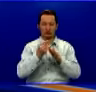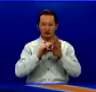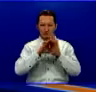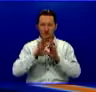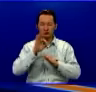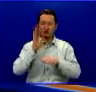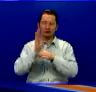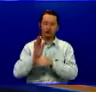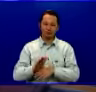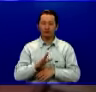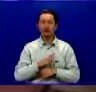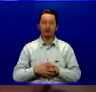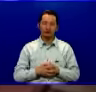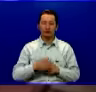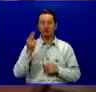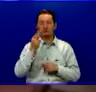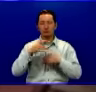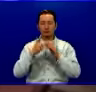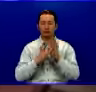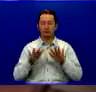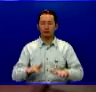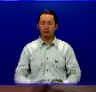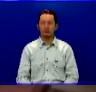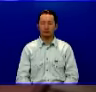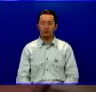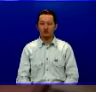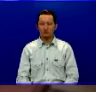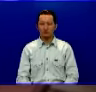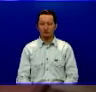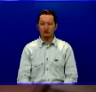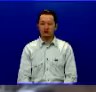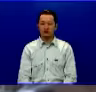нақты тапсырма берді. Нұрлан Әлімбаев, Олжас Байтуб, оңтүстік ақпарат.